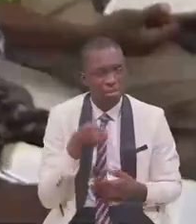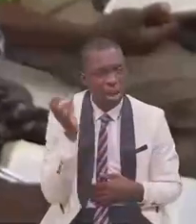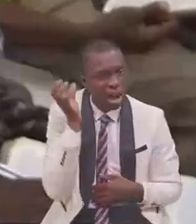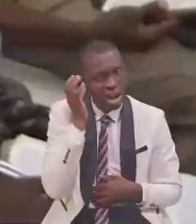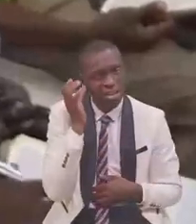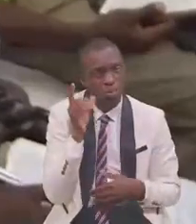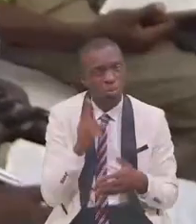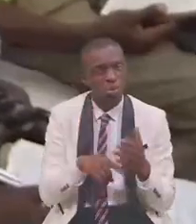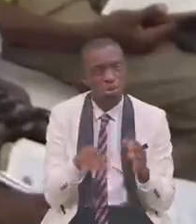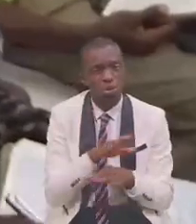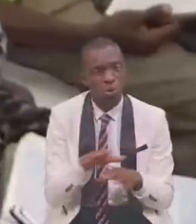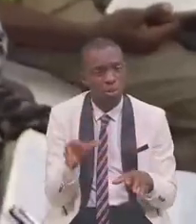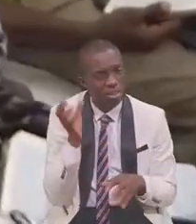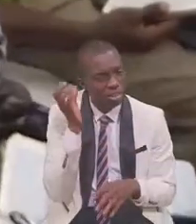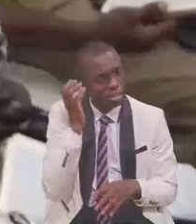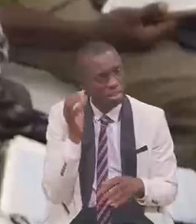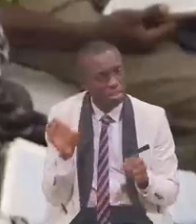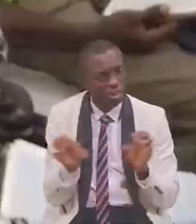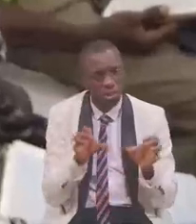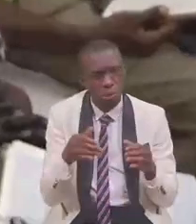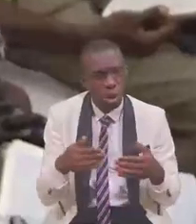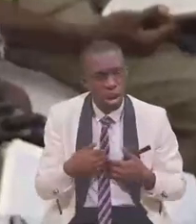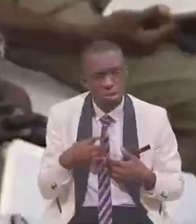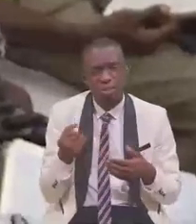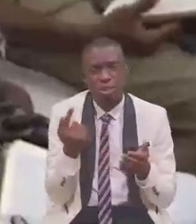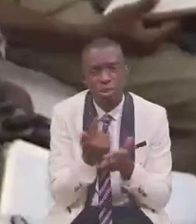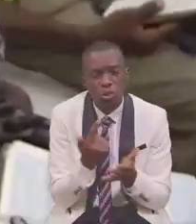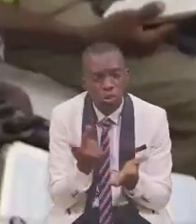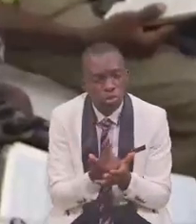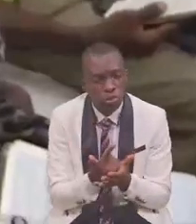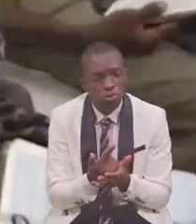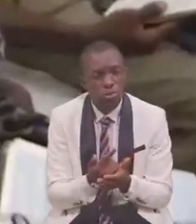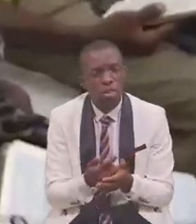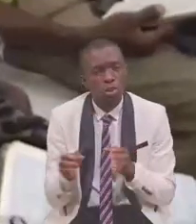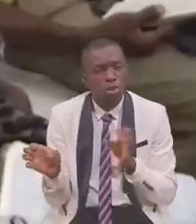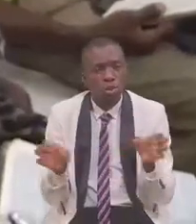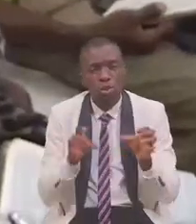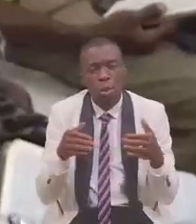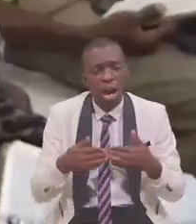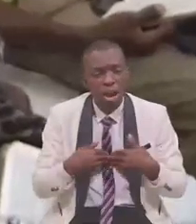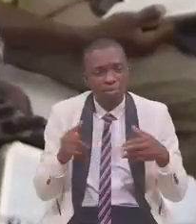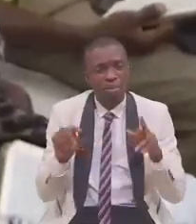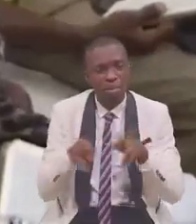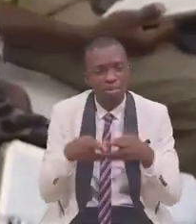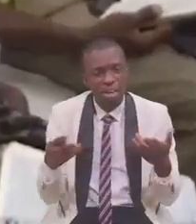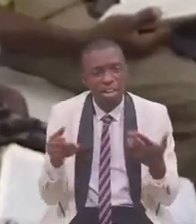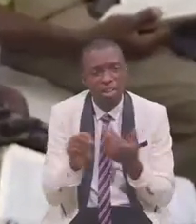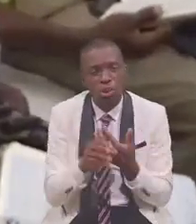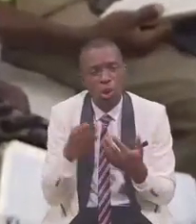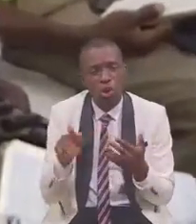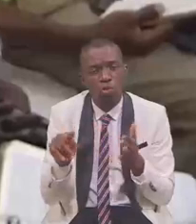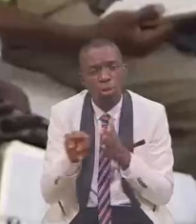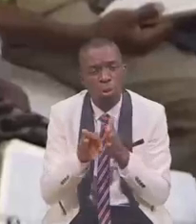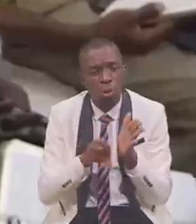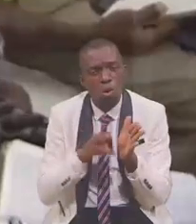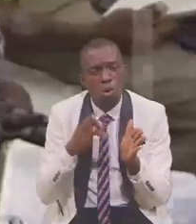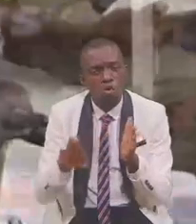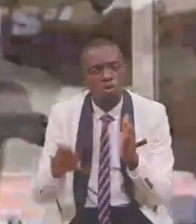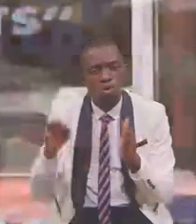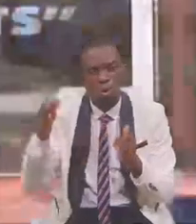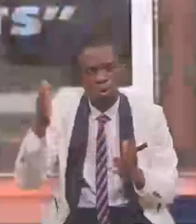Est-ce que vous avez reçu l'évangile? Est-ce que vous avez l'évangile? Est-ce que vous avez reçu la révélation de sa volonté? Et vous pouvez